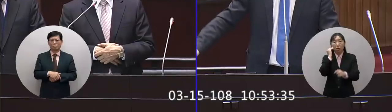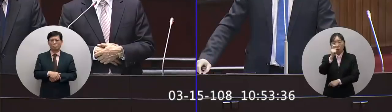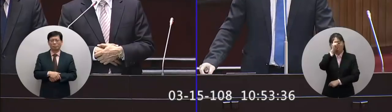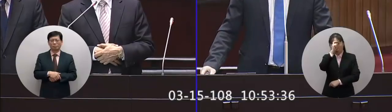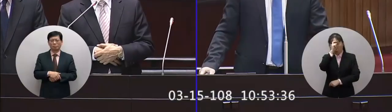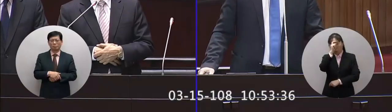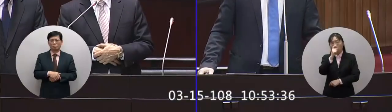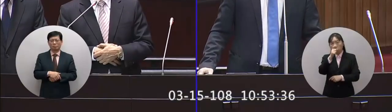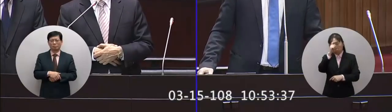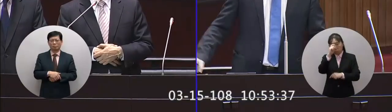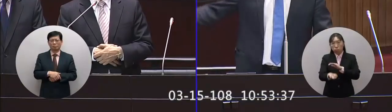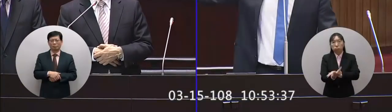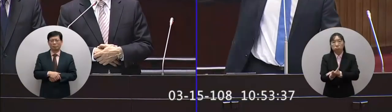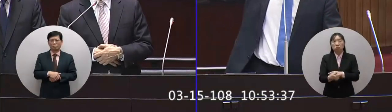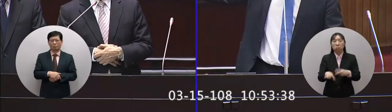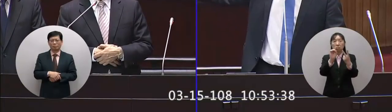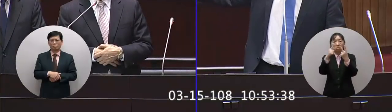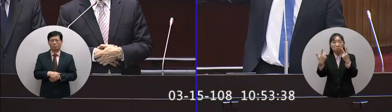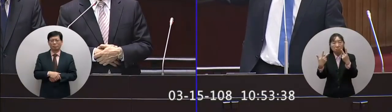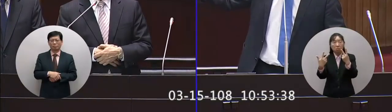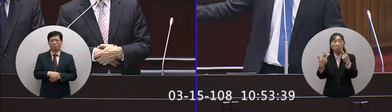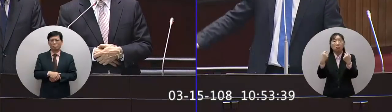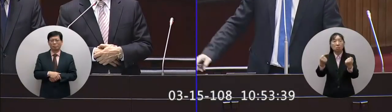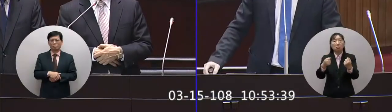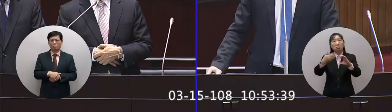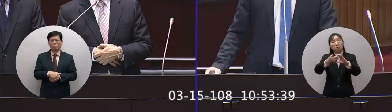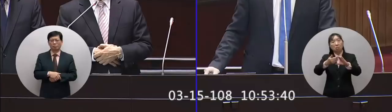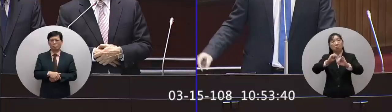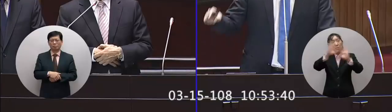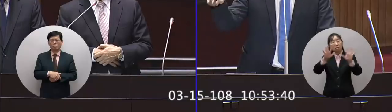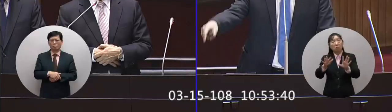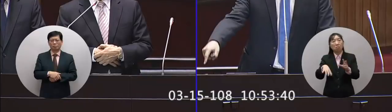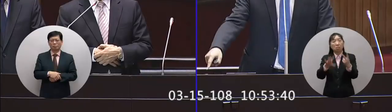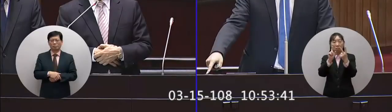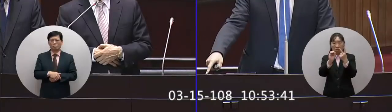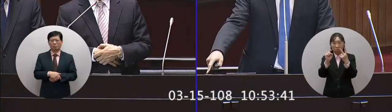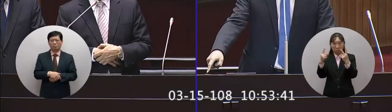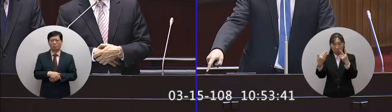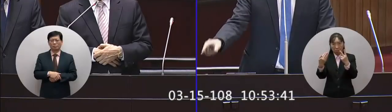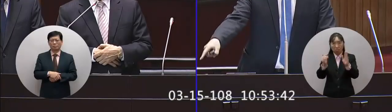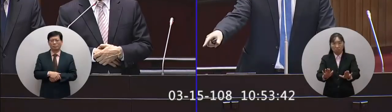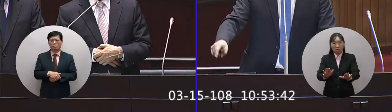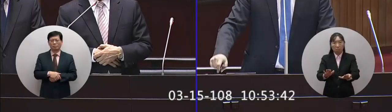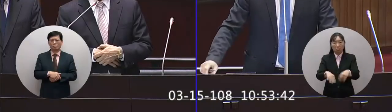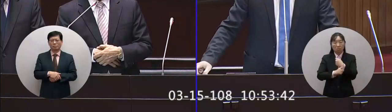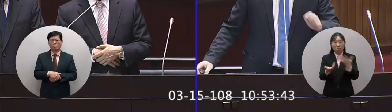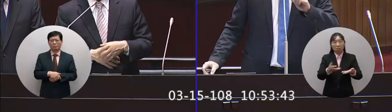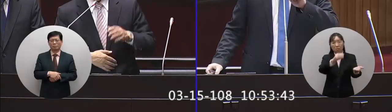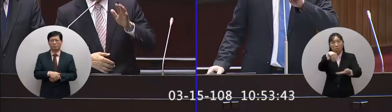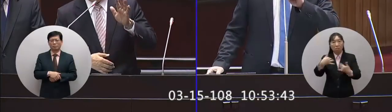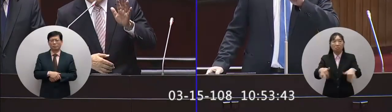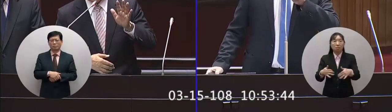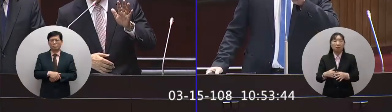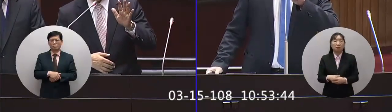么殷切的时候，2017年在媒体上炒新闻，2019年的今天，法案都还没有送